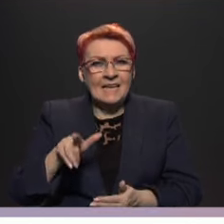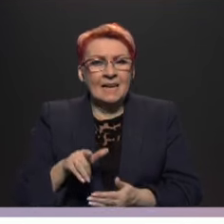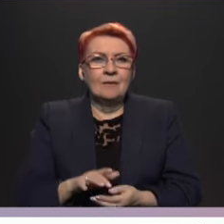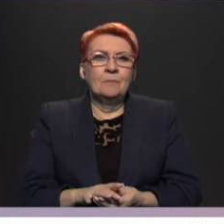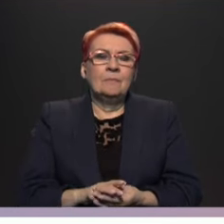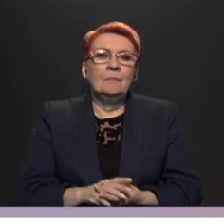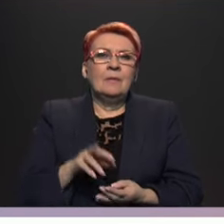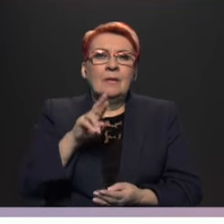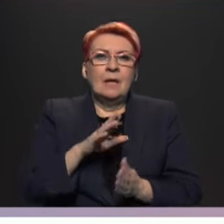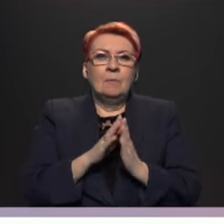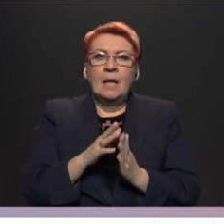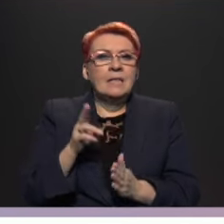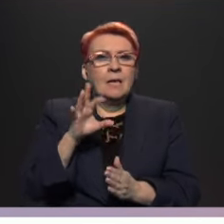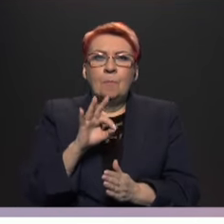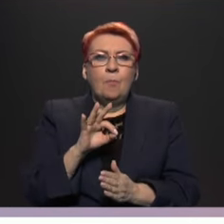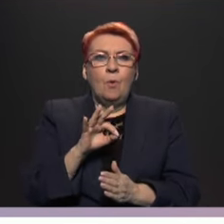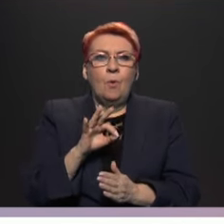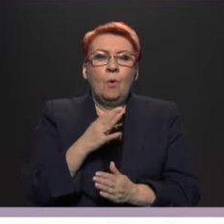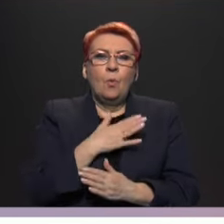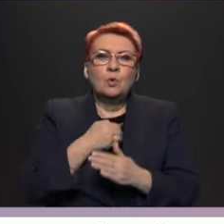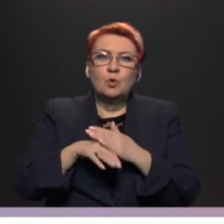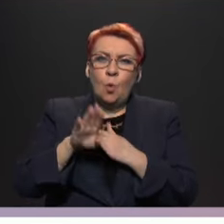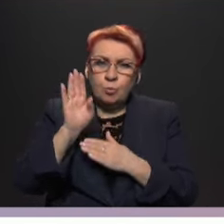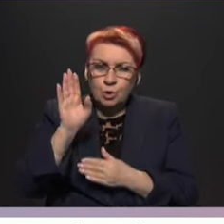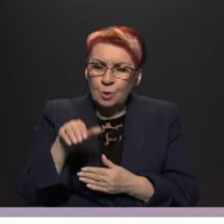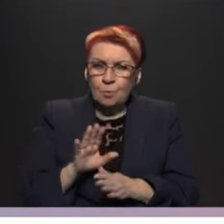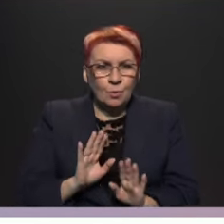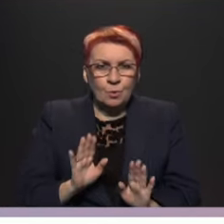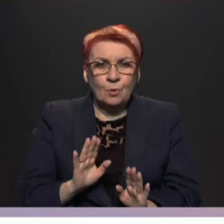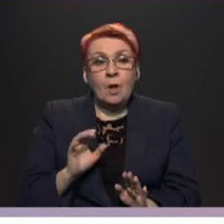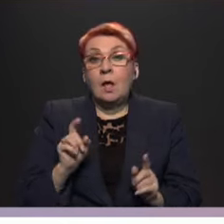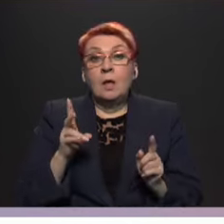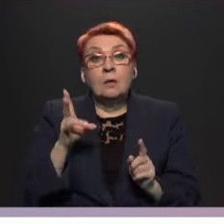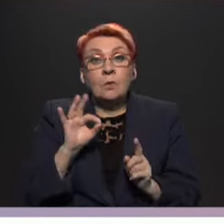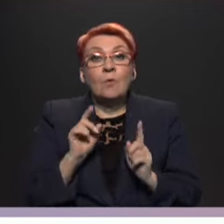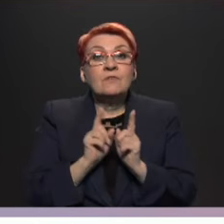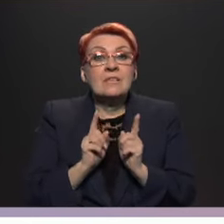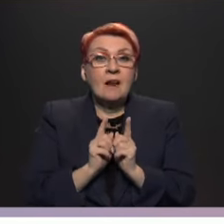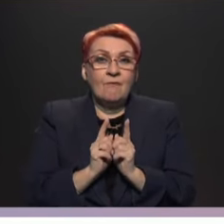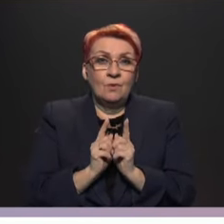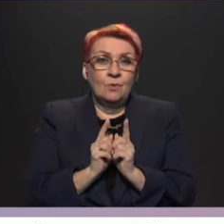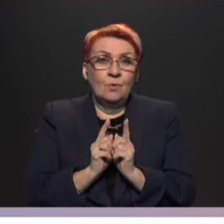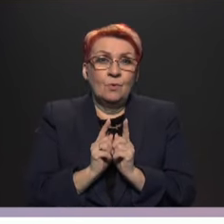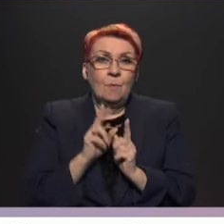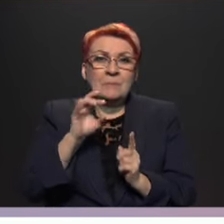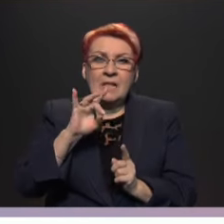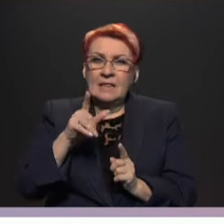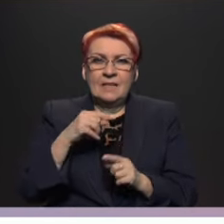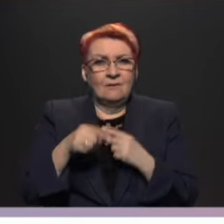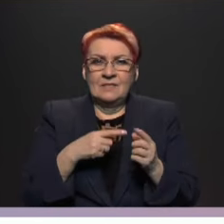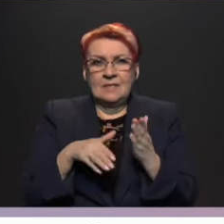псалтирь. Я молился не по усопшему, но все равно псалтирь мне